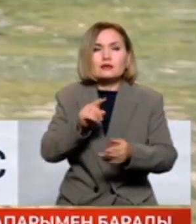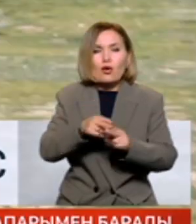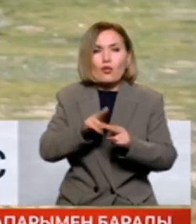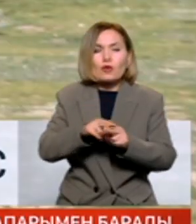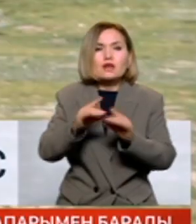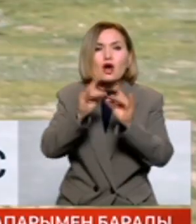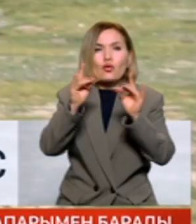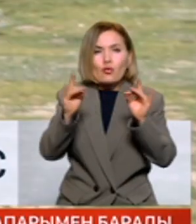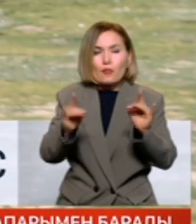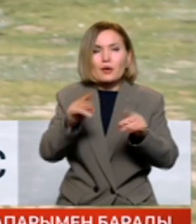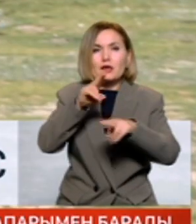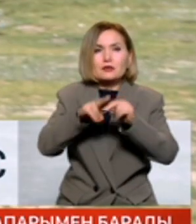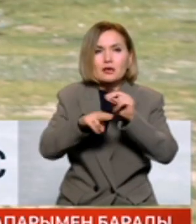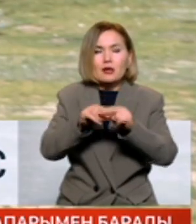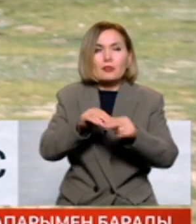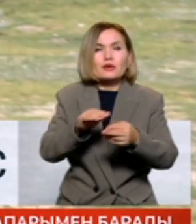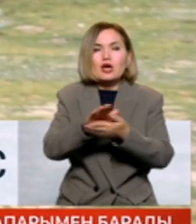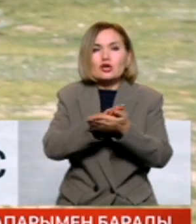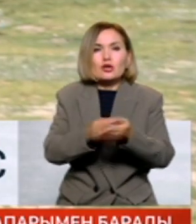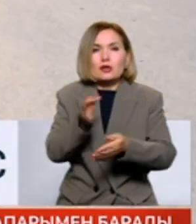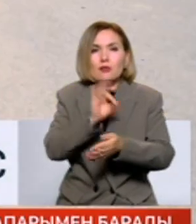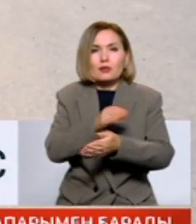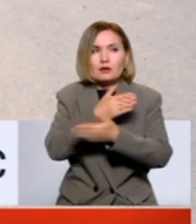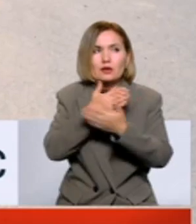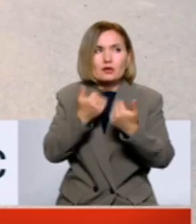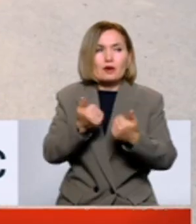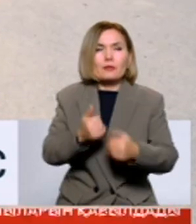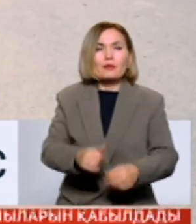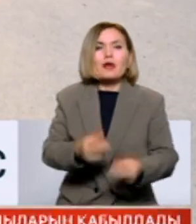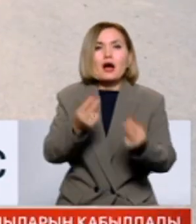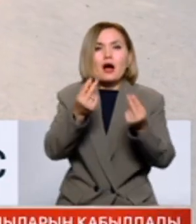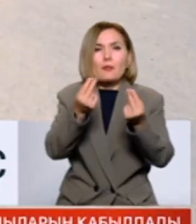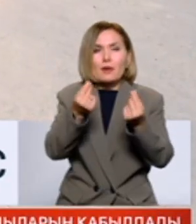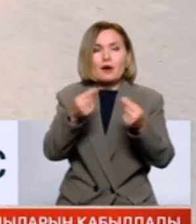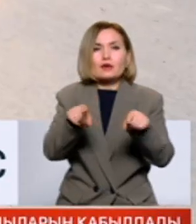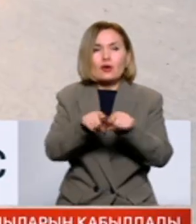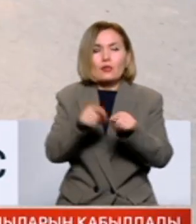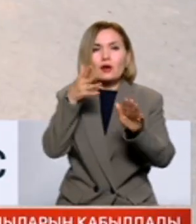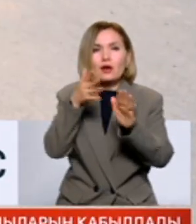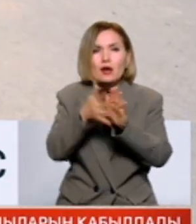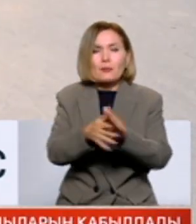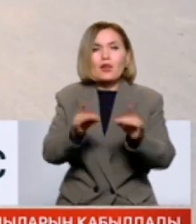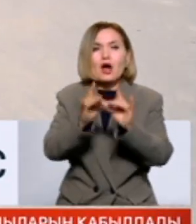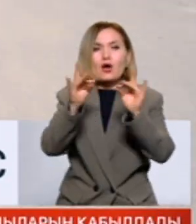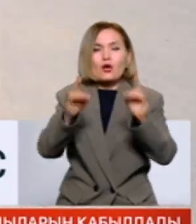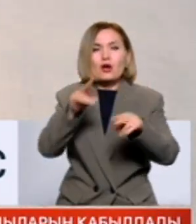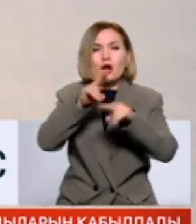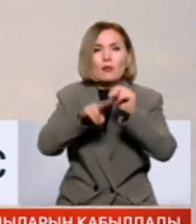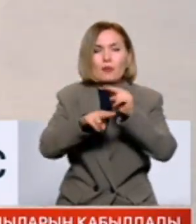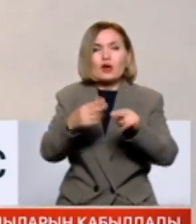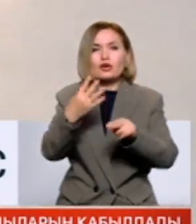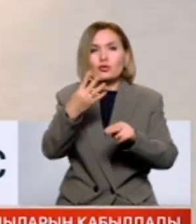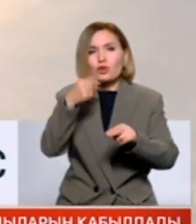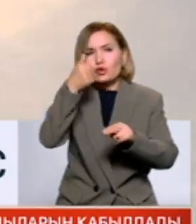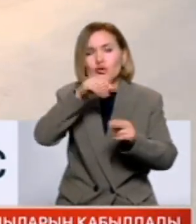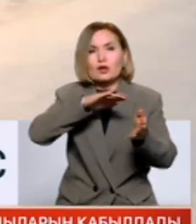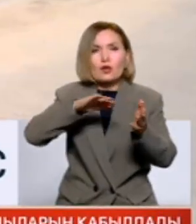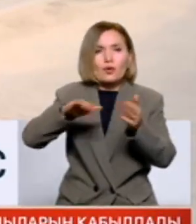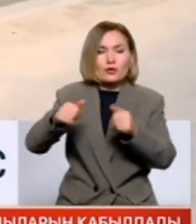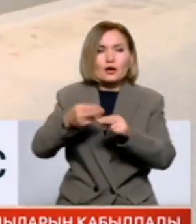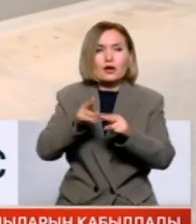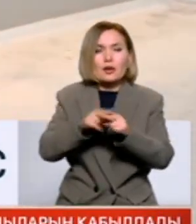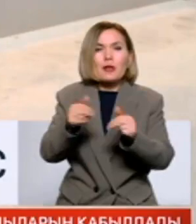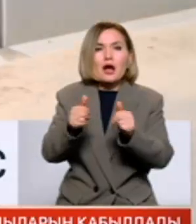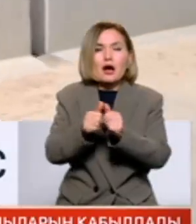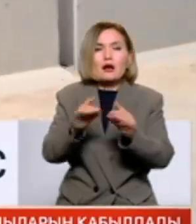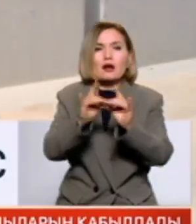әлдеқашан салынғанымен ешбір пайдасы болмады. Қазынаның қыруар қаржысы жұмсалған мына көпірдің салынғаны да 3-4 жылдан асып барады.